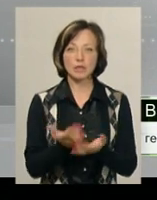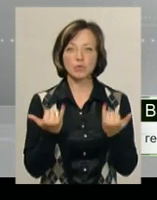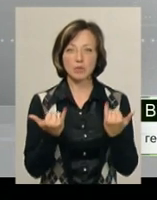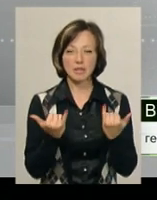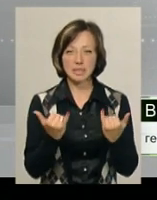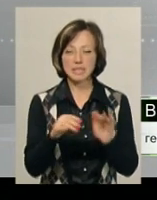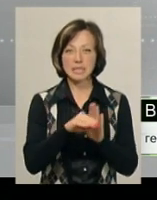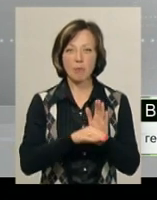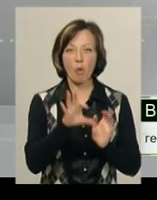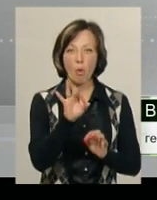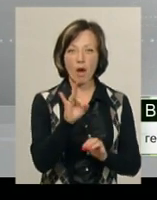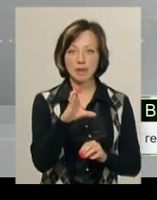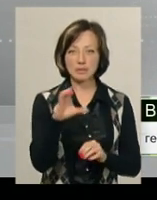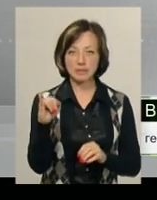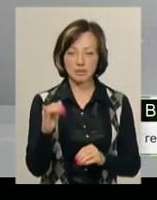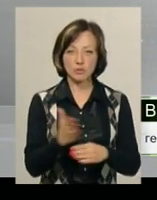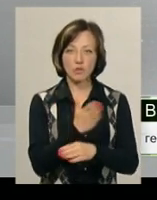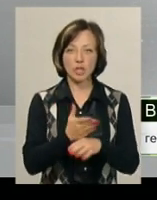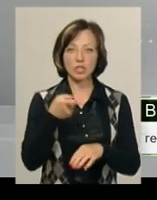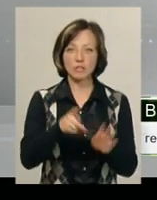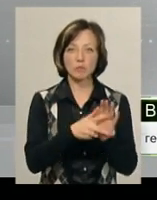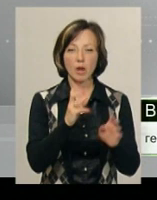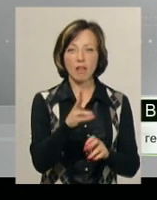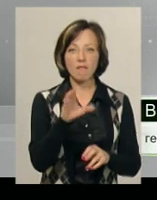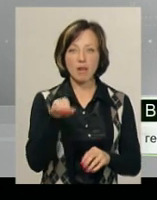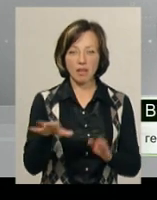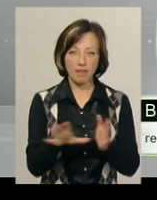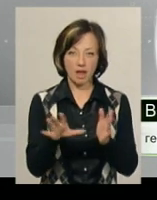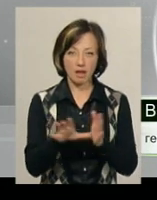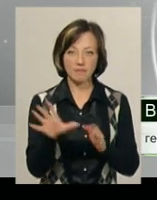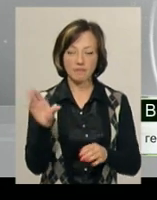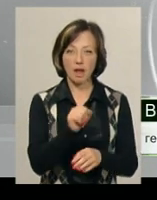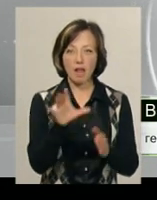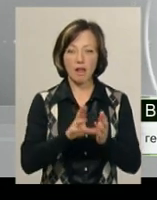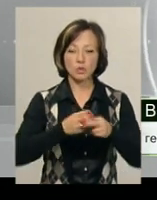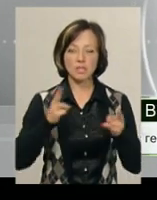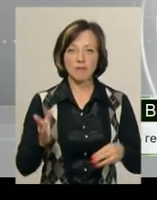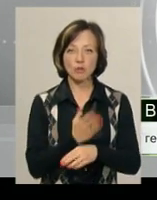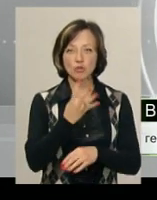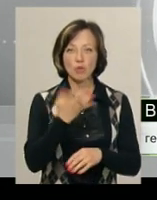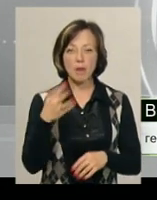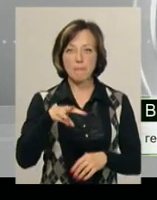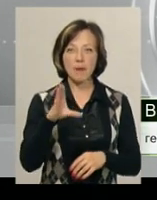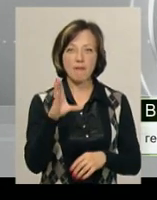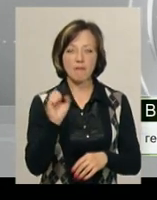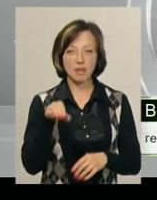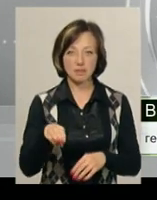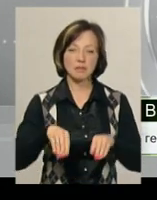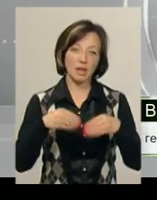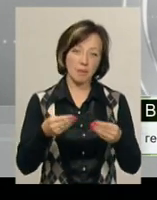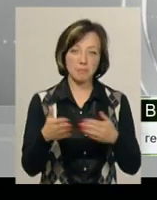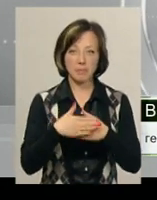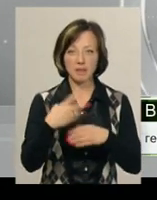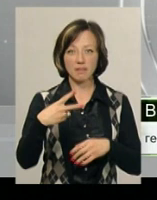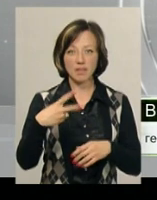ОРСІ. Ця система дозволяє нам виробляти 1800 кВт енергії. Вся електростанція вироблятиме 45 мегаватт. Що це нам дає?